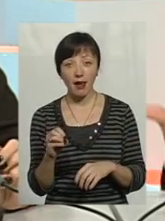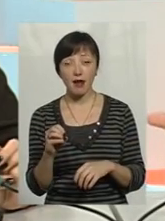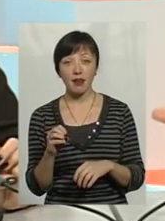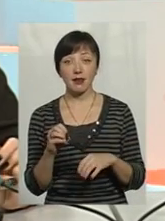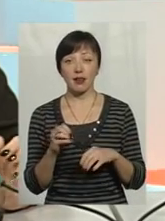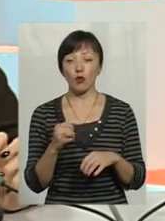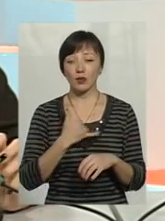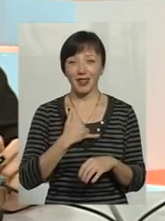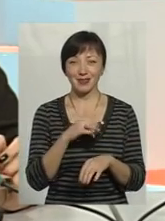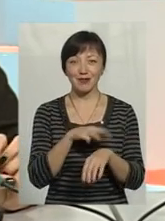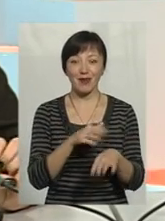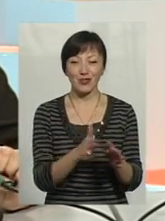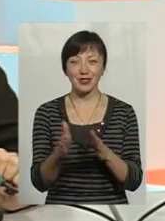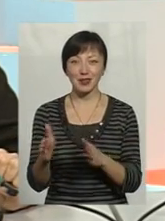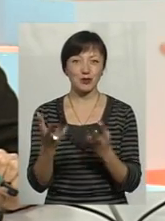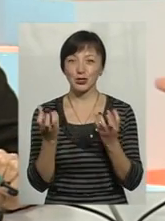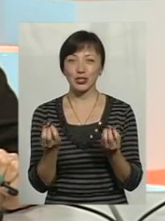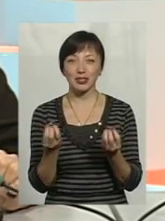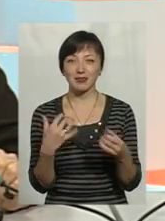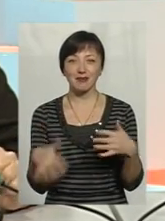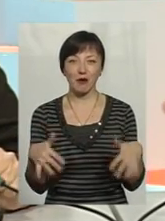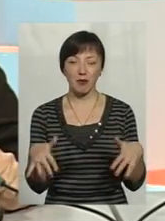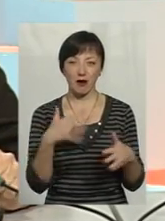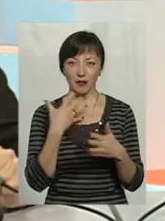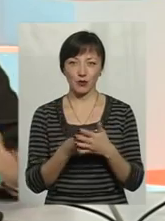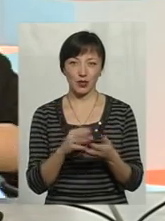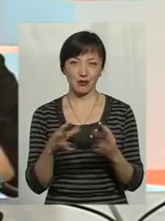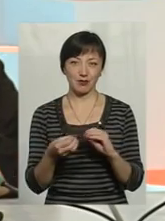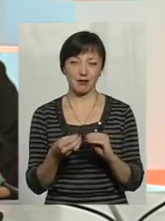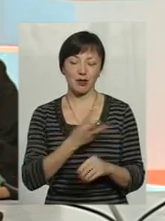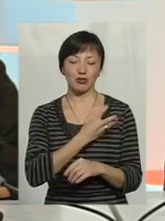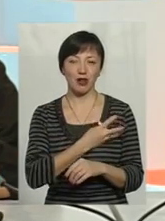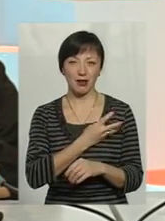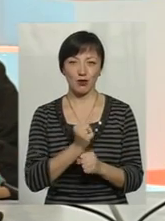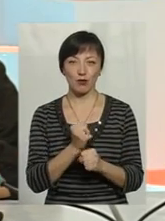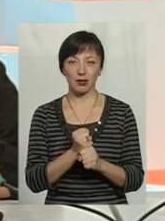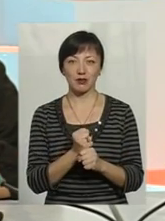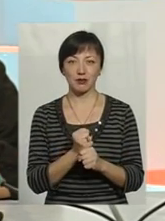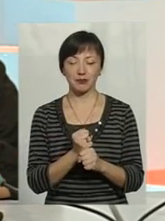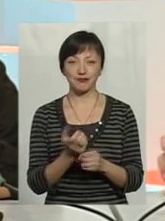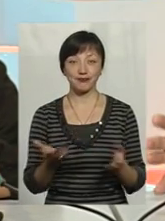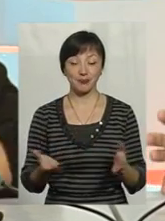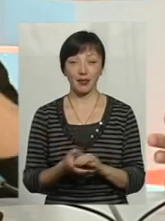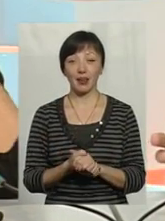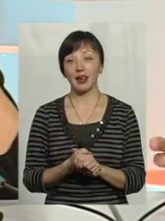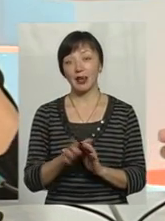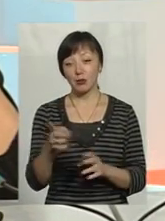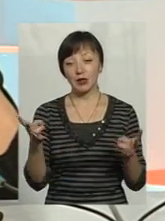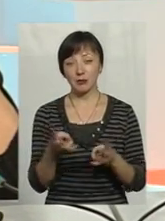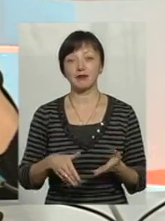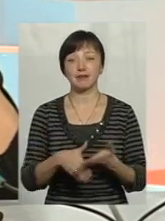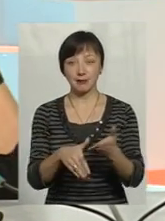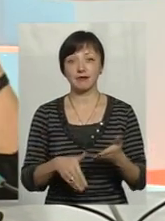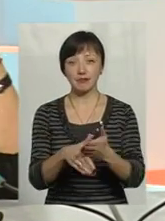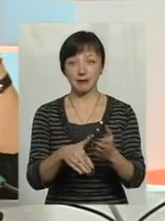нас правоохоронна система, на жаль, вона ще слабка в своїй бажанні досягнути певних результатів, і їй потрібен